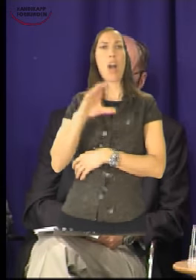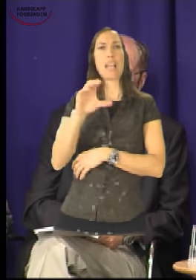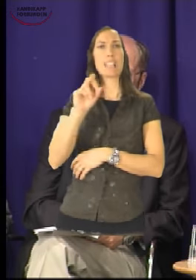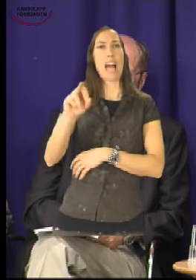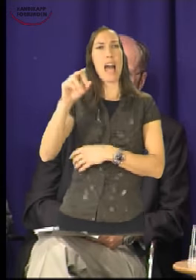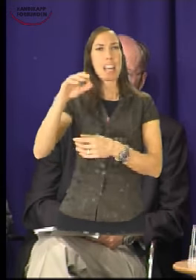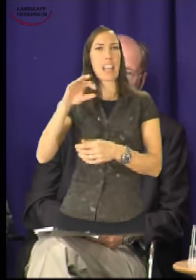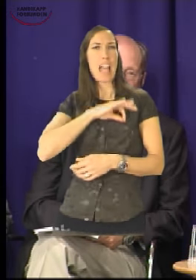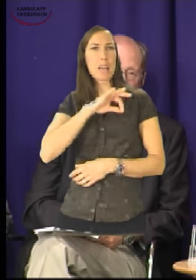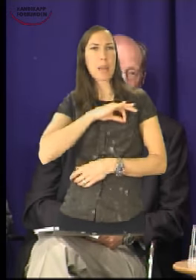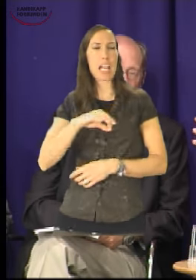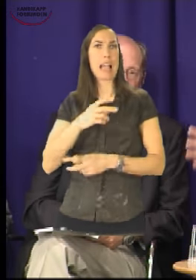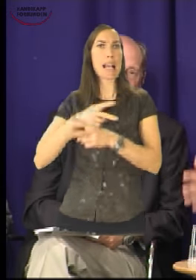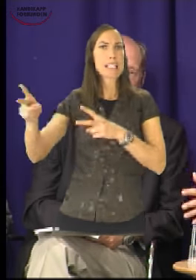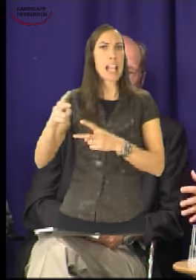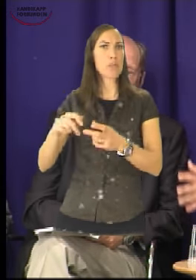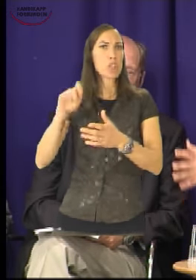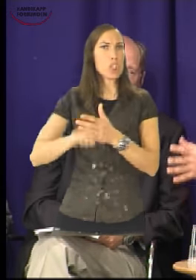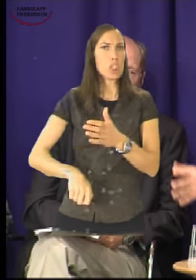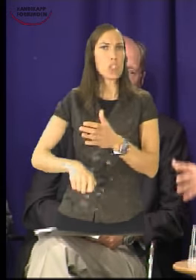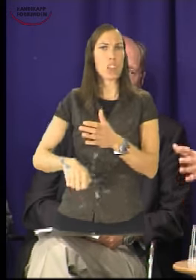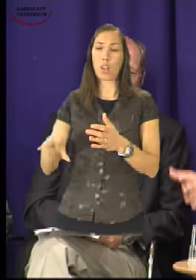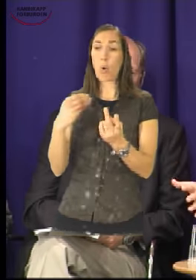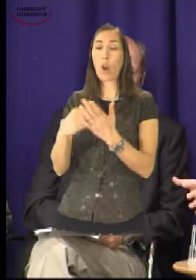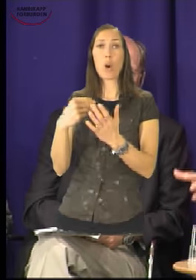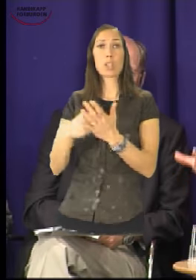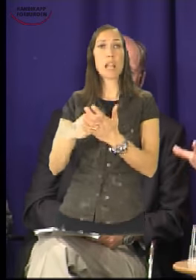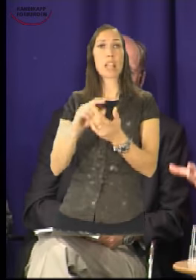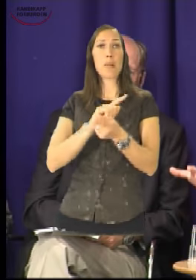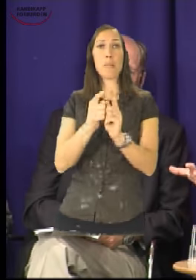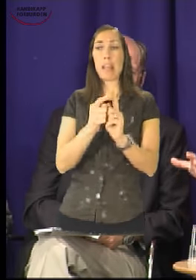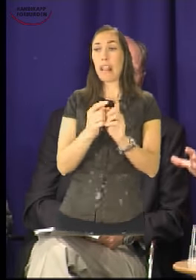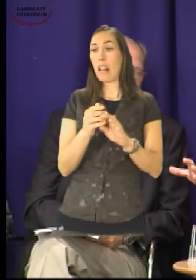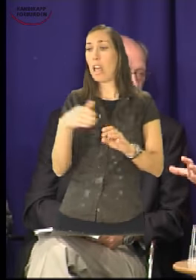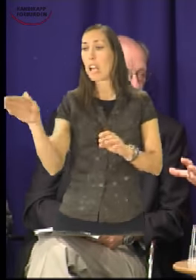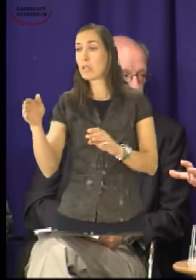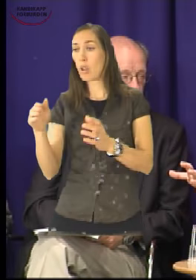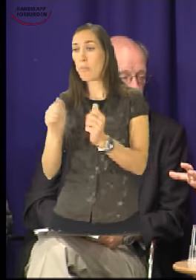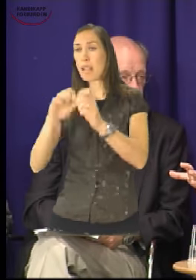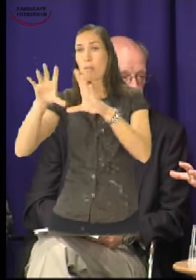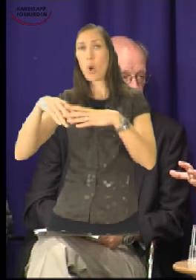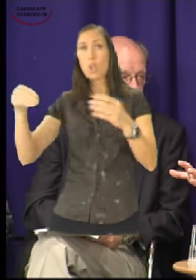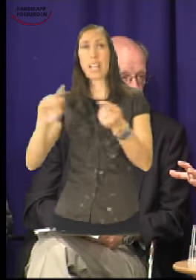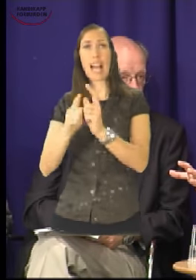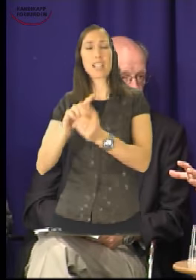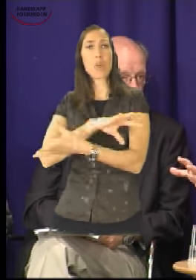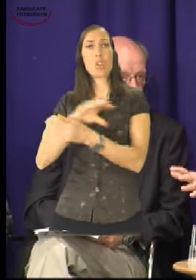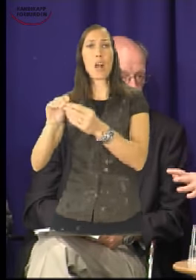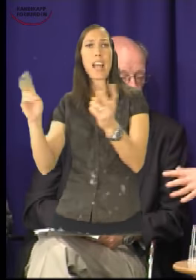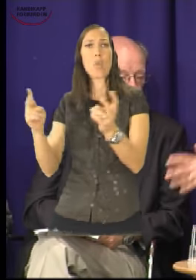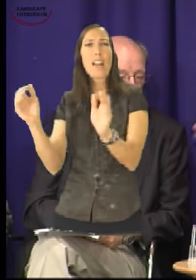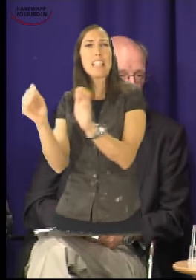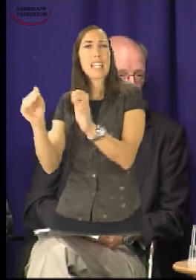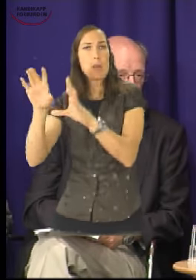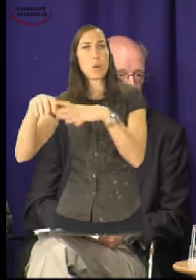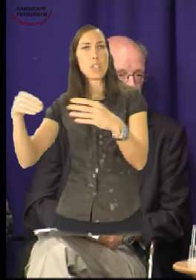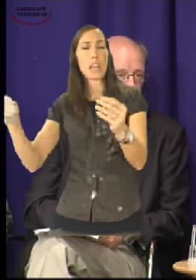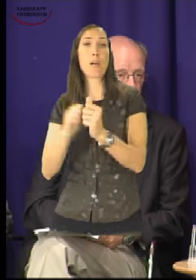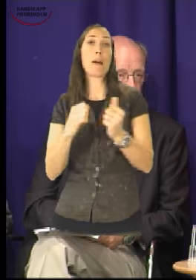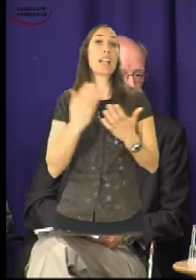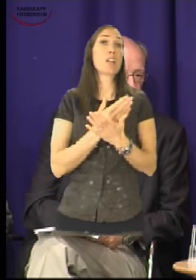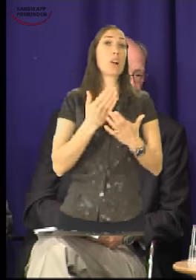som är extremt dyra. För då hamnar den kostnaden längst ut på en budget som totalt sett kanske är ganska liten. Även om det på nationell